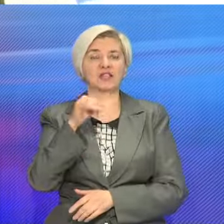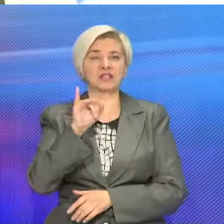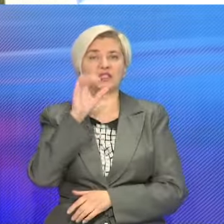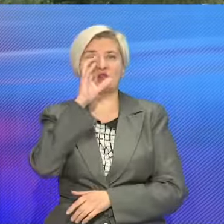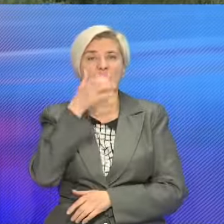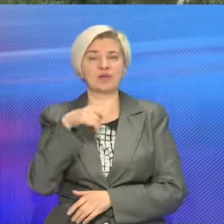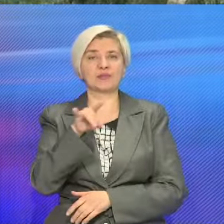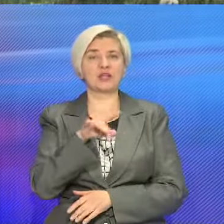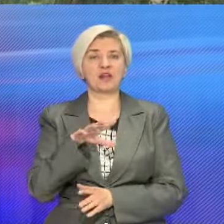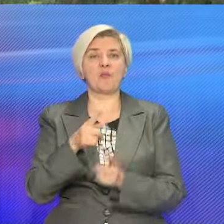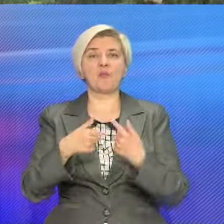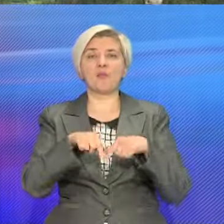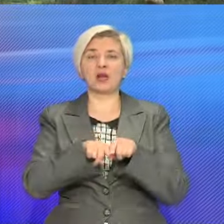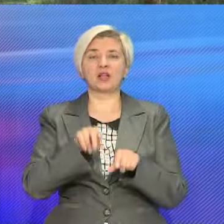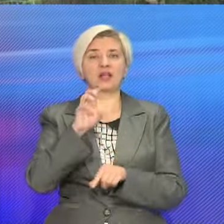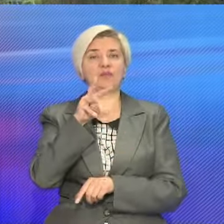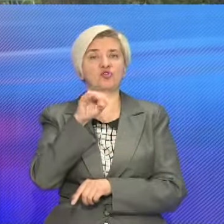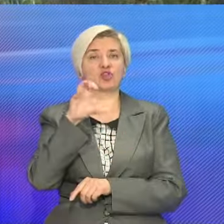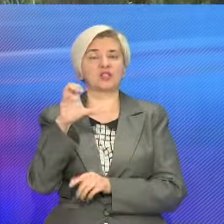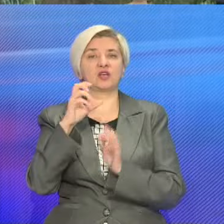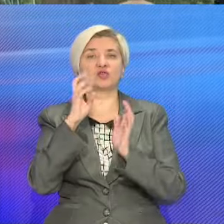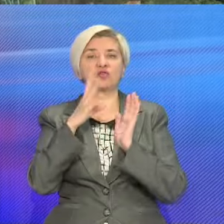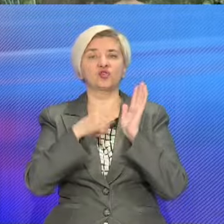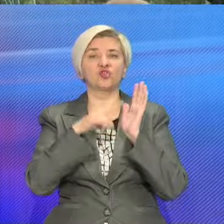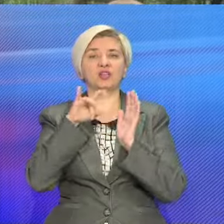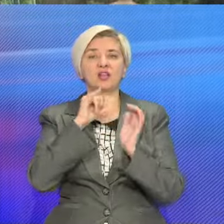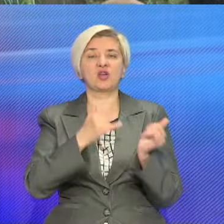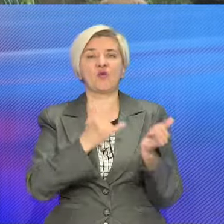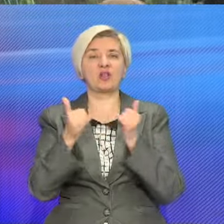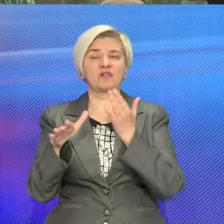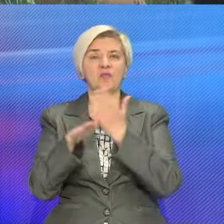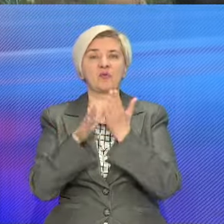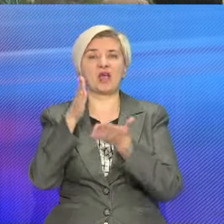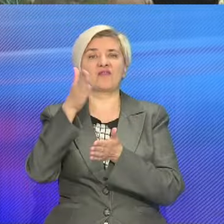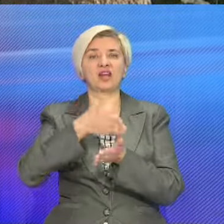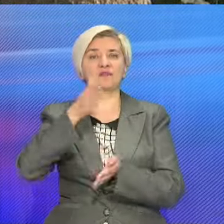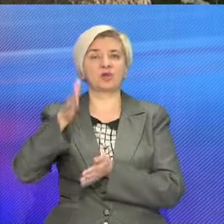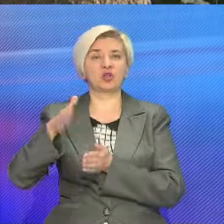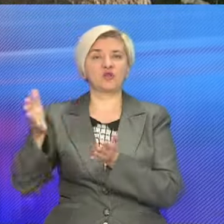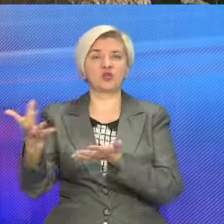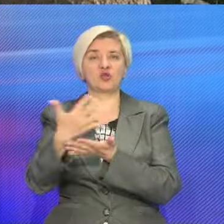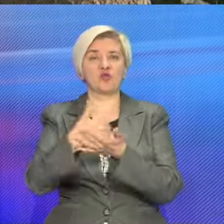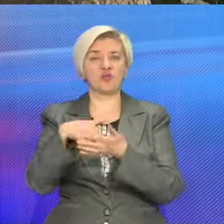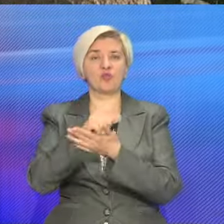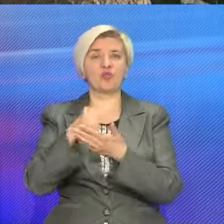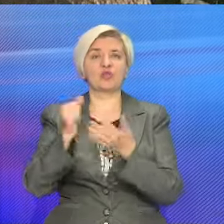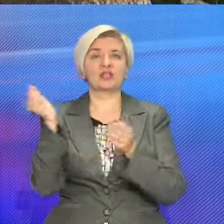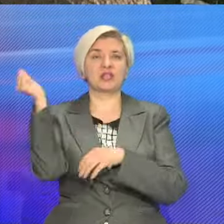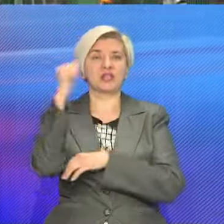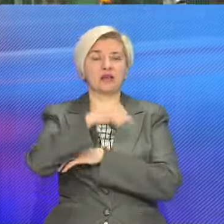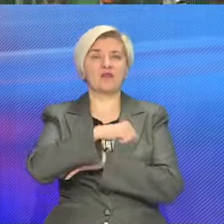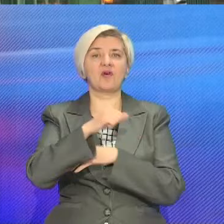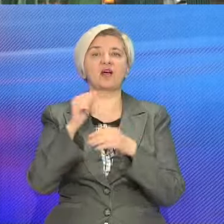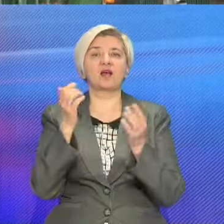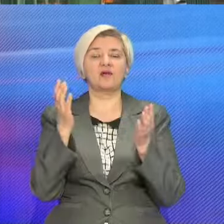районов. Подразделение МНС 46 разов оказывали допомогу у распиловцы и уборцы поваленных и аварийных древ с